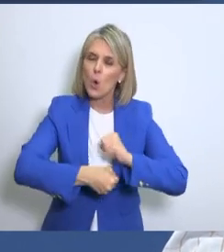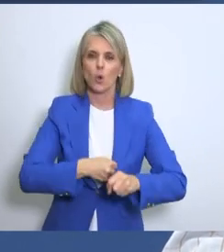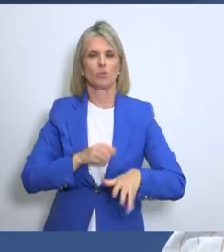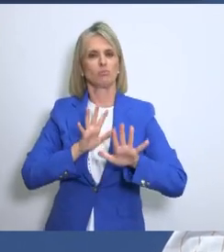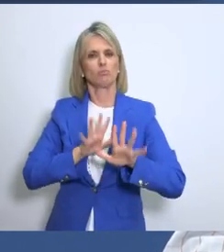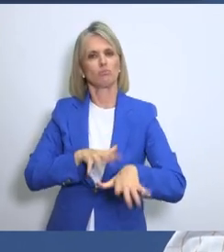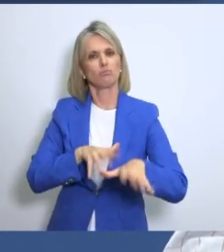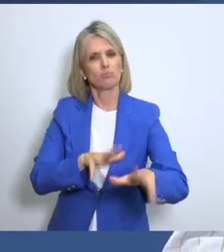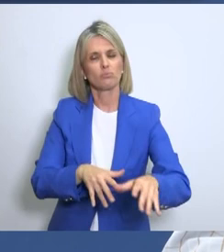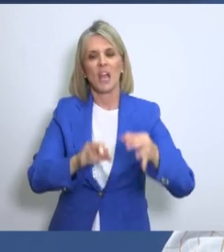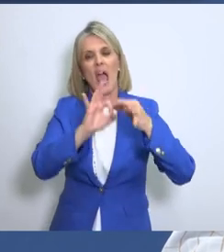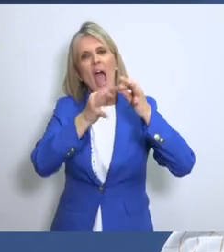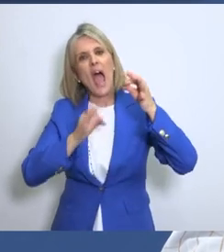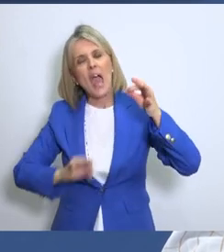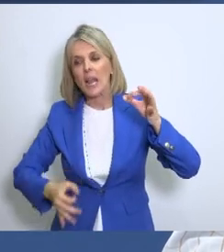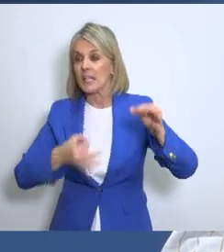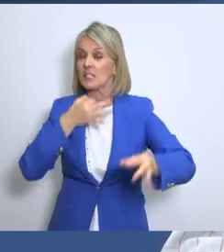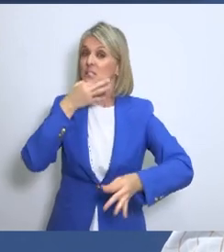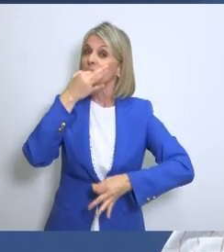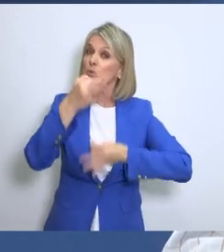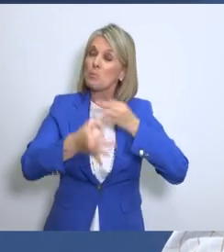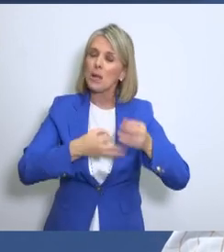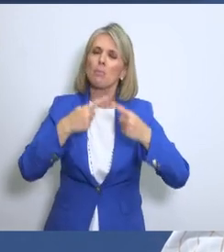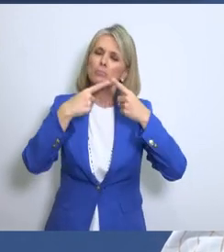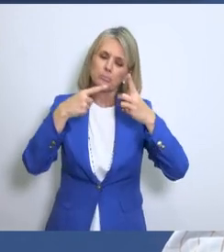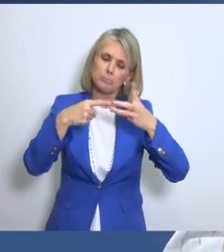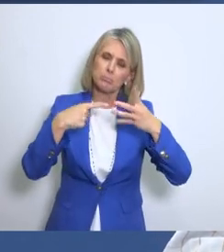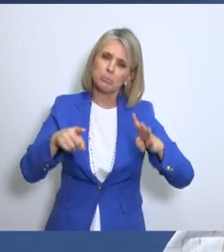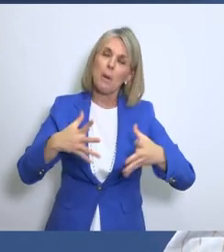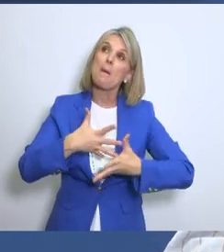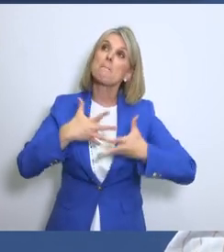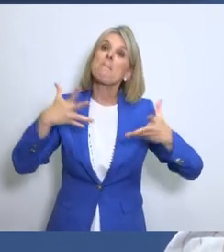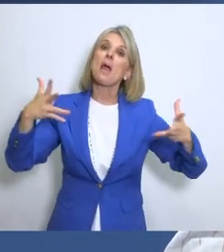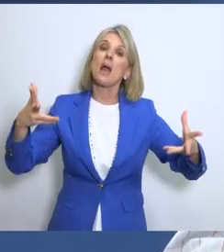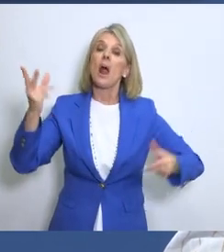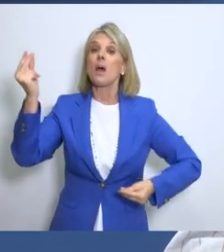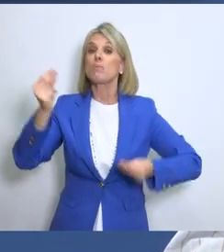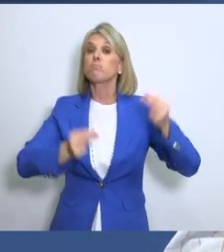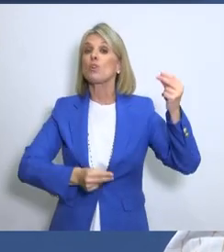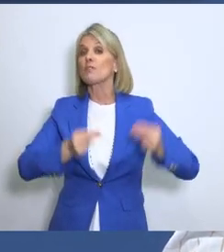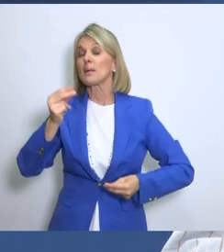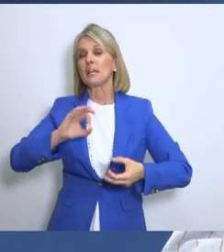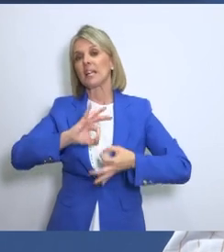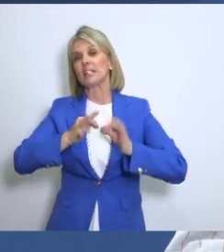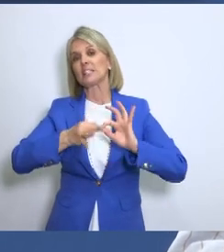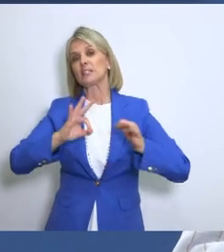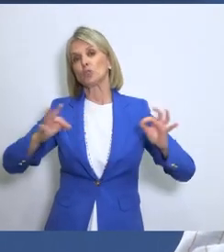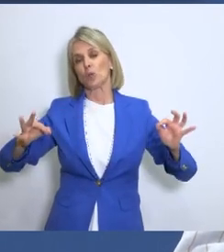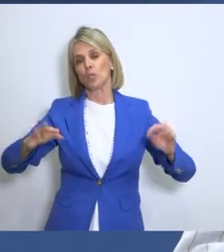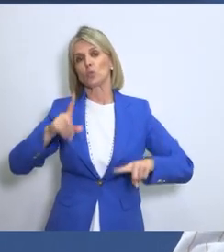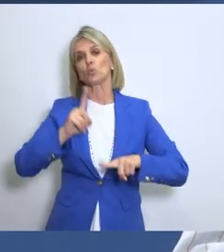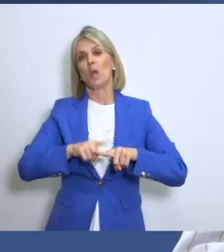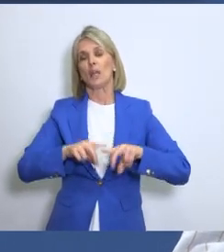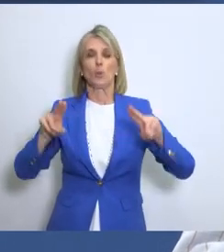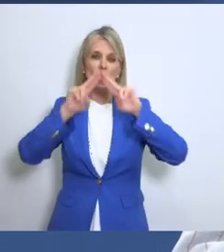μαρξιστικές αναλύσεις και στις διάφορες μεγάλες καμπές της ιστορίας του ελληνικού εργατικού